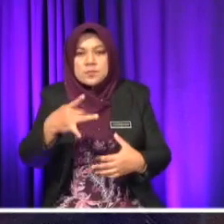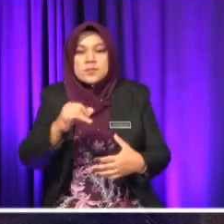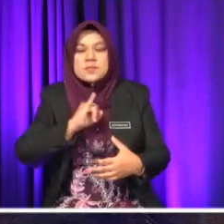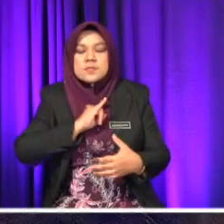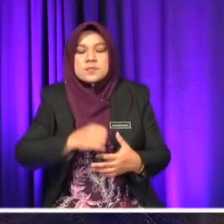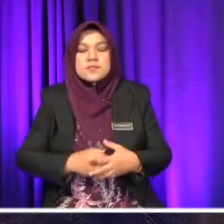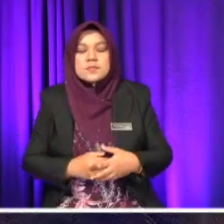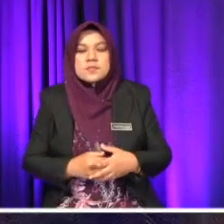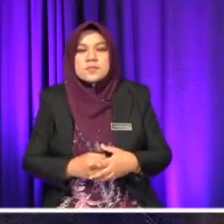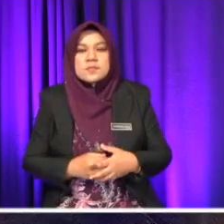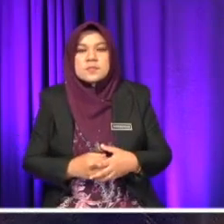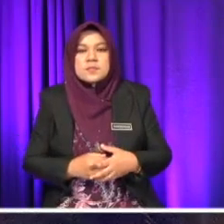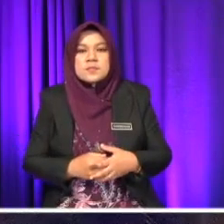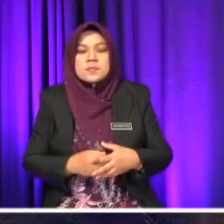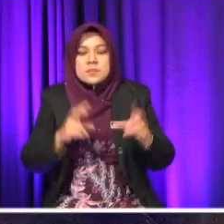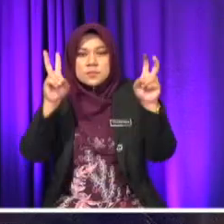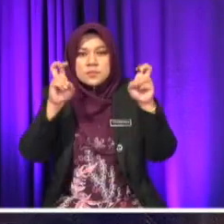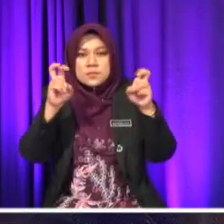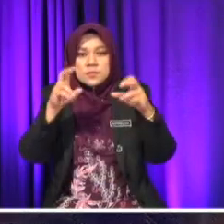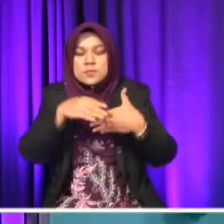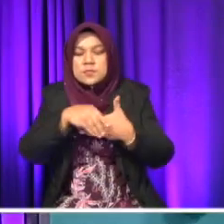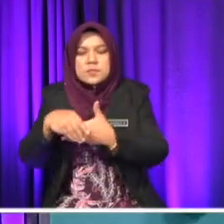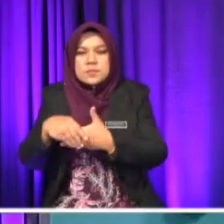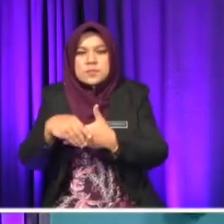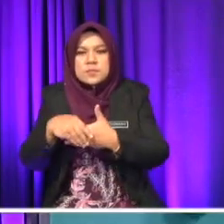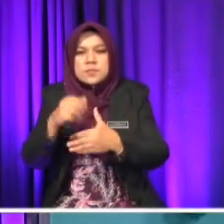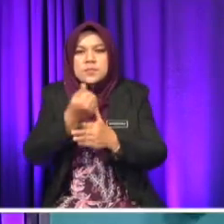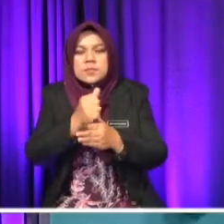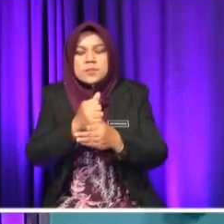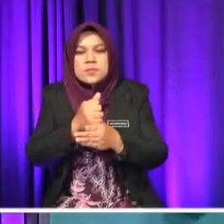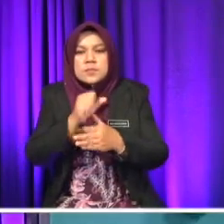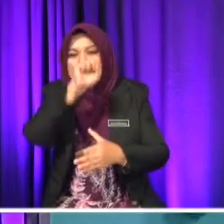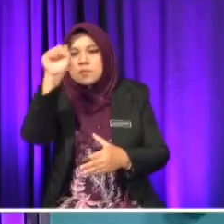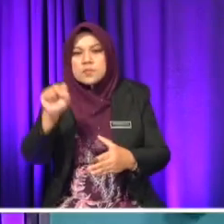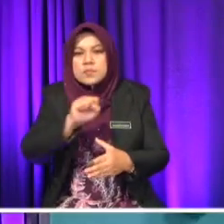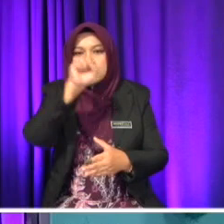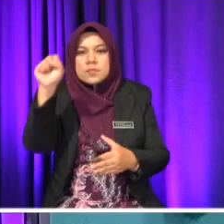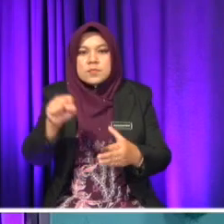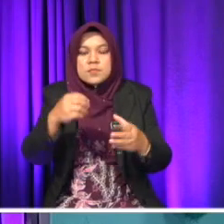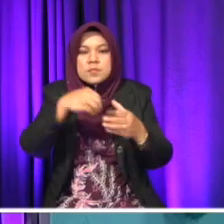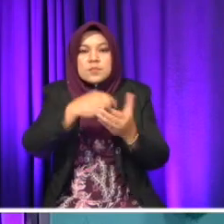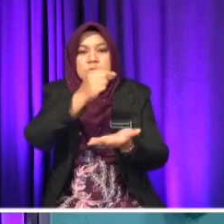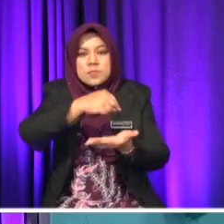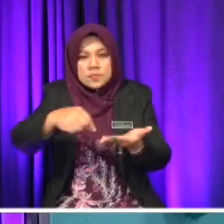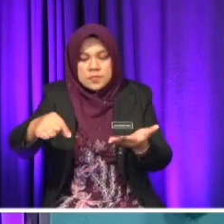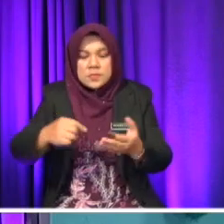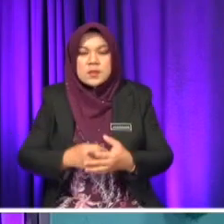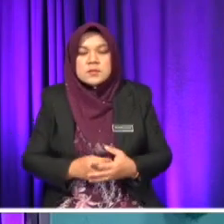sebab tajuk pemimpin idaman ini merupakan antara dalam penulisan idaman